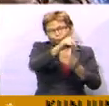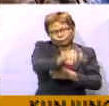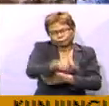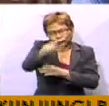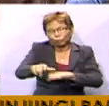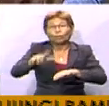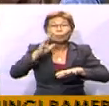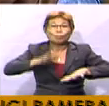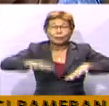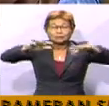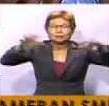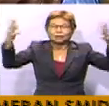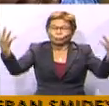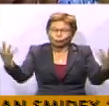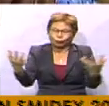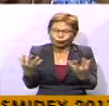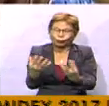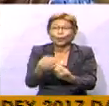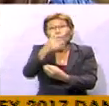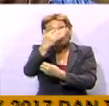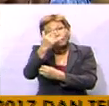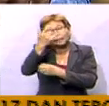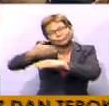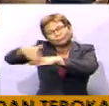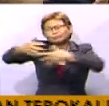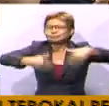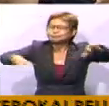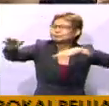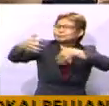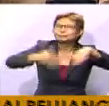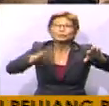terjejas banjir semakin berkurangan selepas dibenarkan pulang ke rumah berikutan paras air semakin surut.